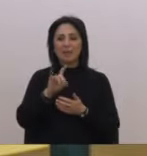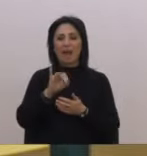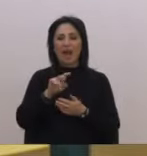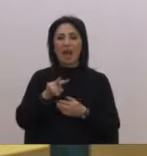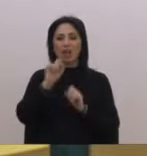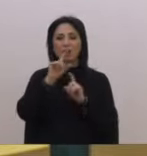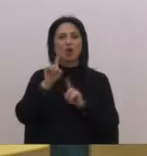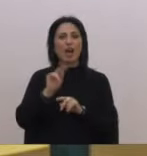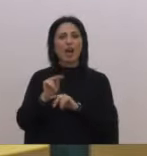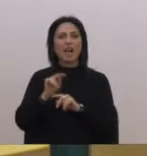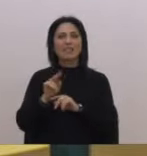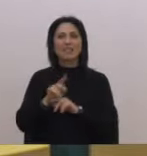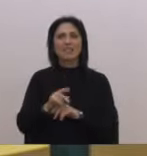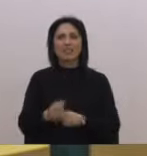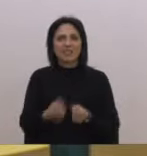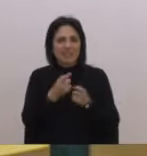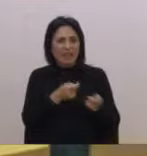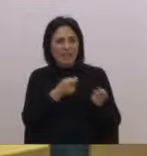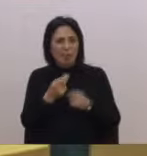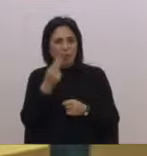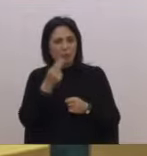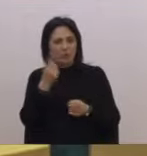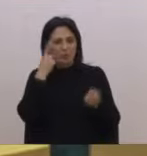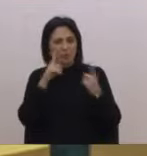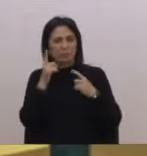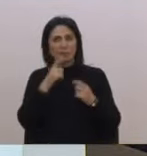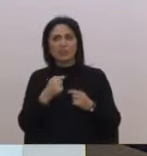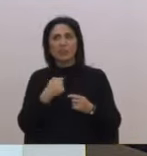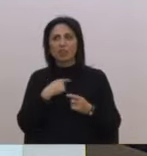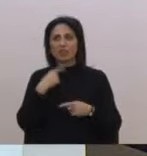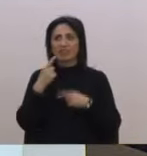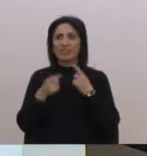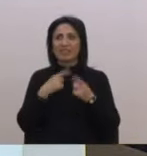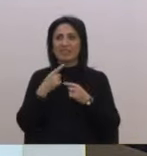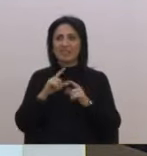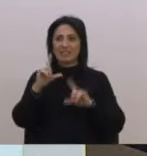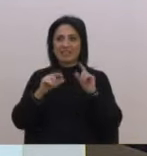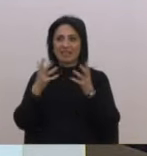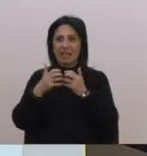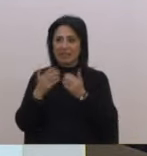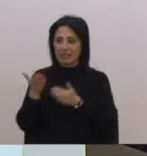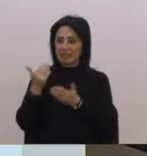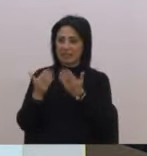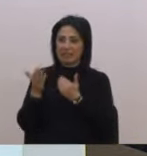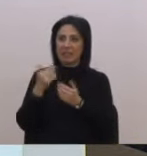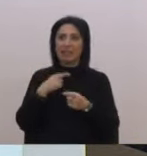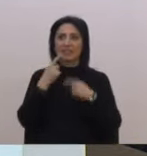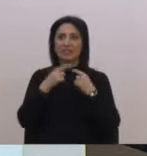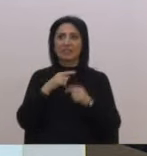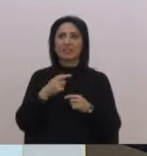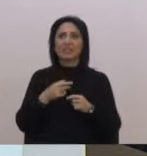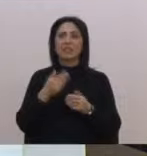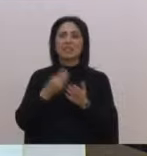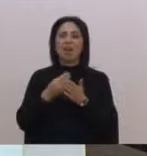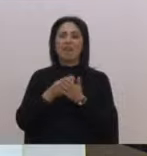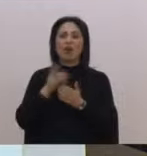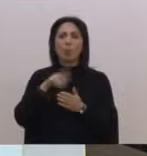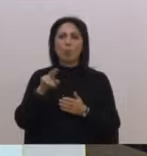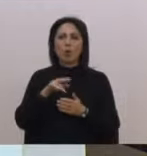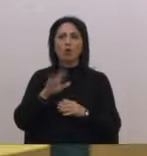ისეთი რაღაცა. საიდან მოაქვს ციფრები? აი ჩვენ ვსაუბრობთ სტატისტიკიდან. ვსაუბრობთ სავალუტო ფონდი, მსოფლიო